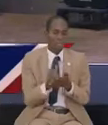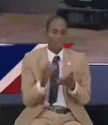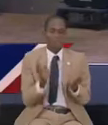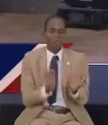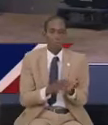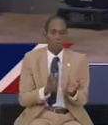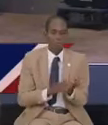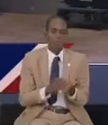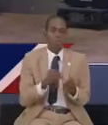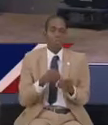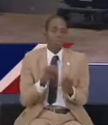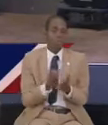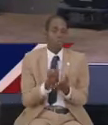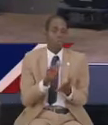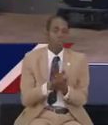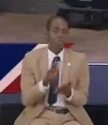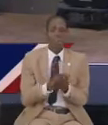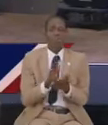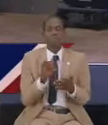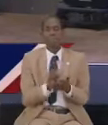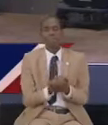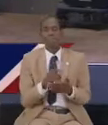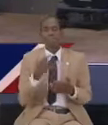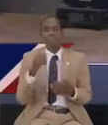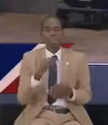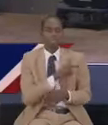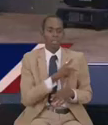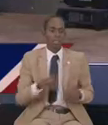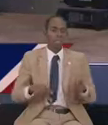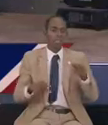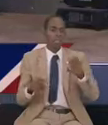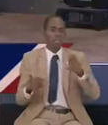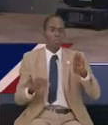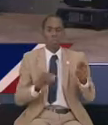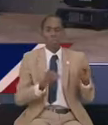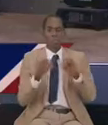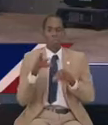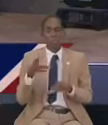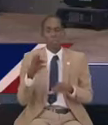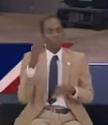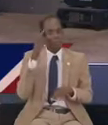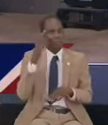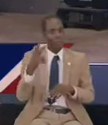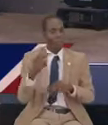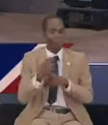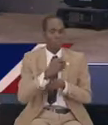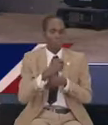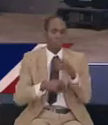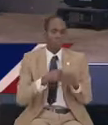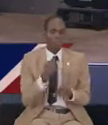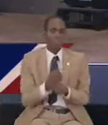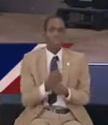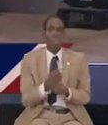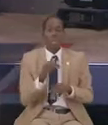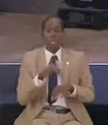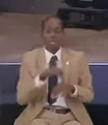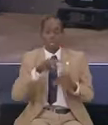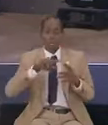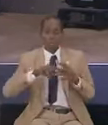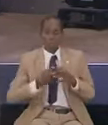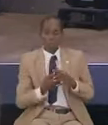cette institution dans ah ils étaient à la formation là pendant trois ans et ce qu'ils ont dit au commencement que nous